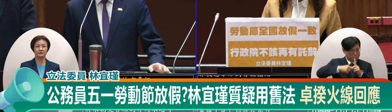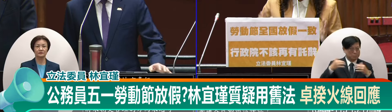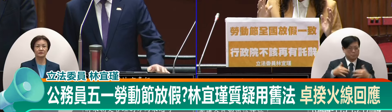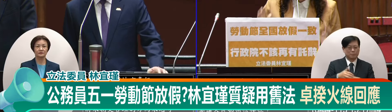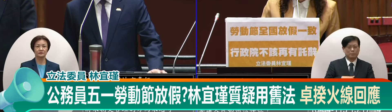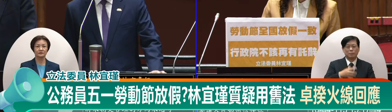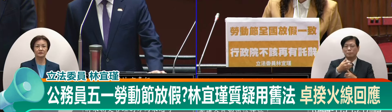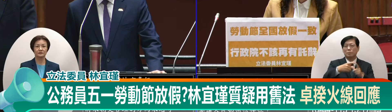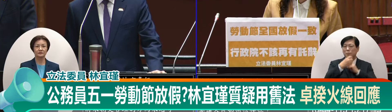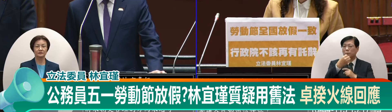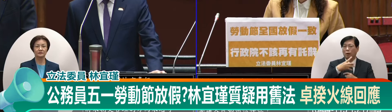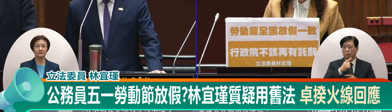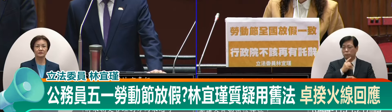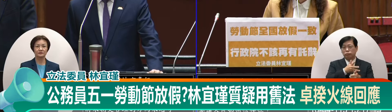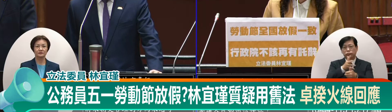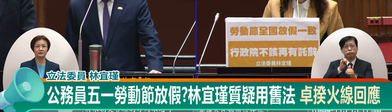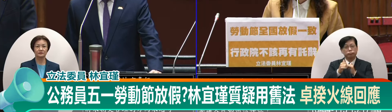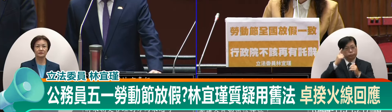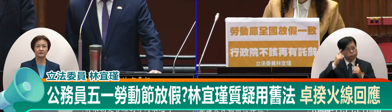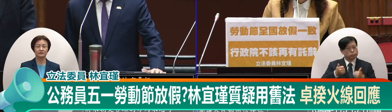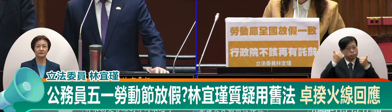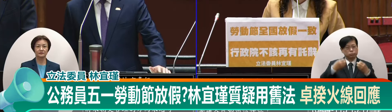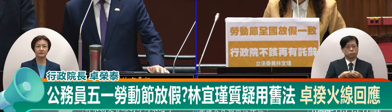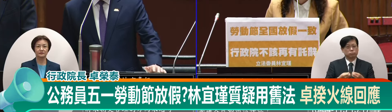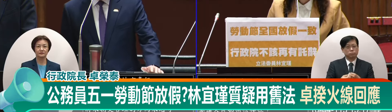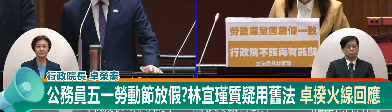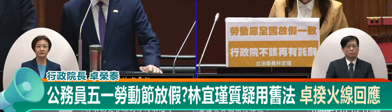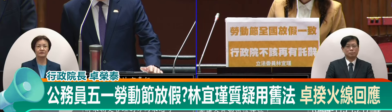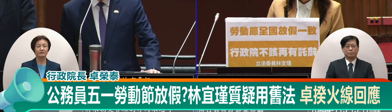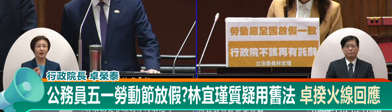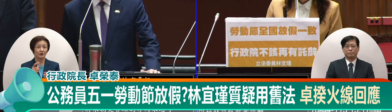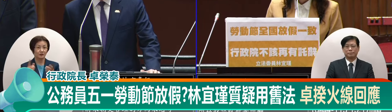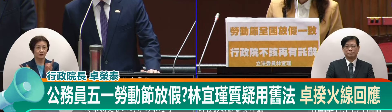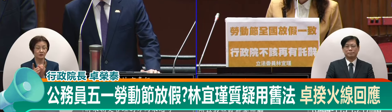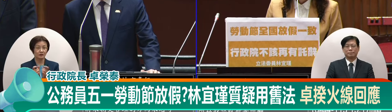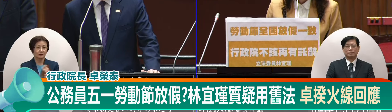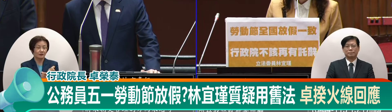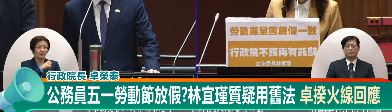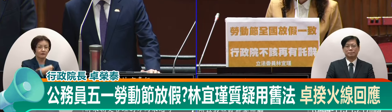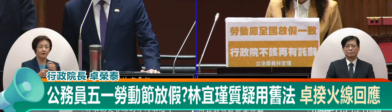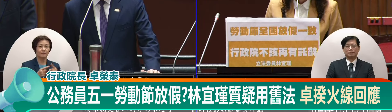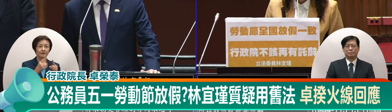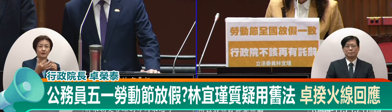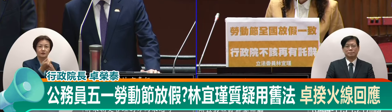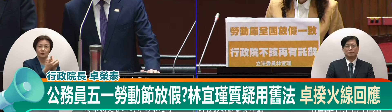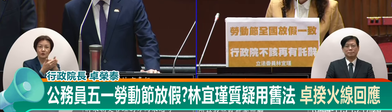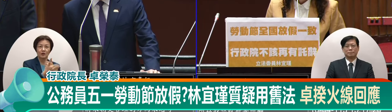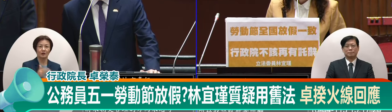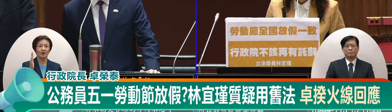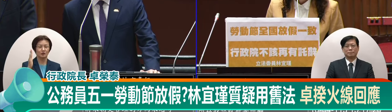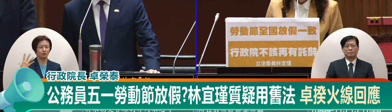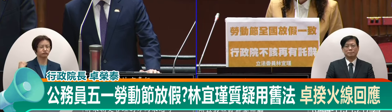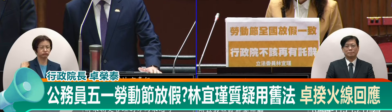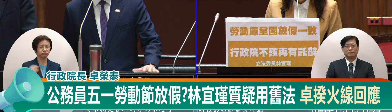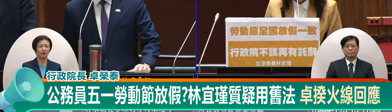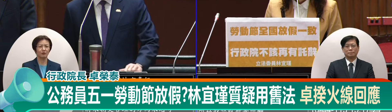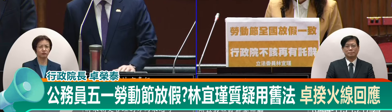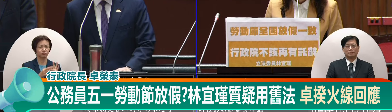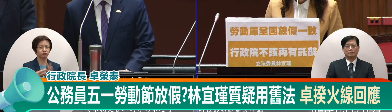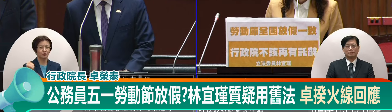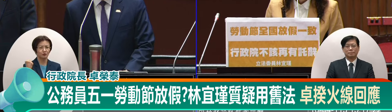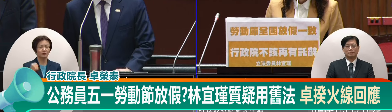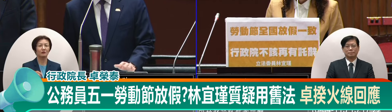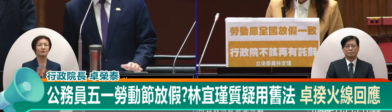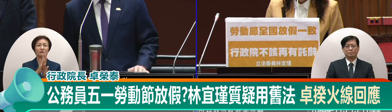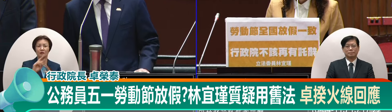我，你说要寻求社会共识要怎么样寻求？ 好，对劳动人权的维护政府向来是很积极的，以后也不